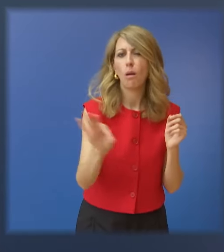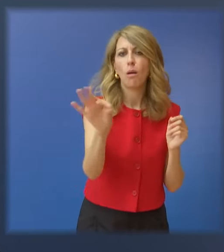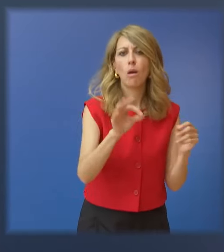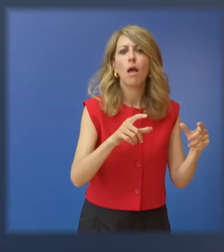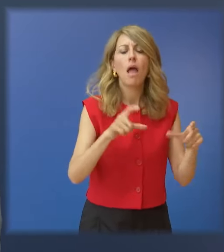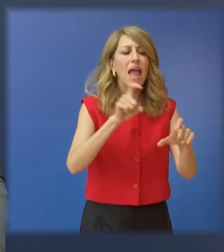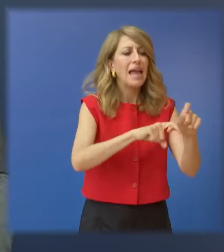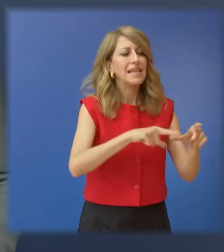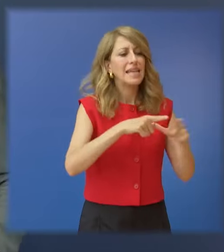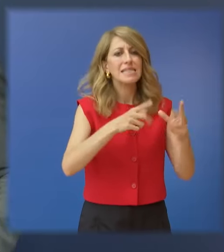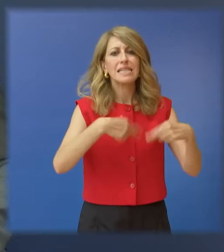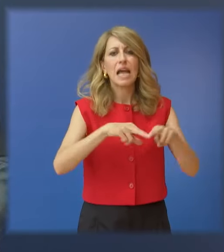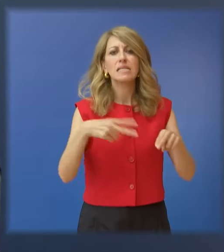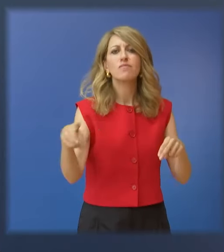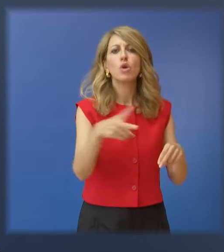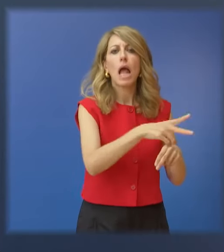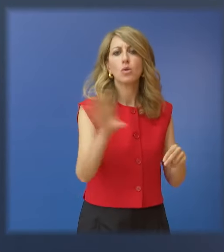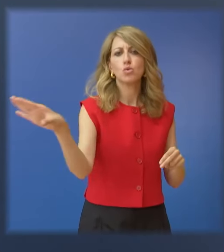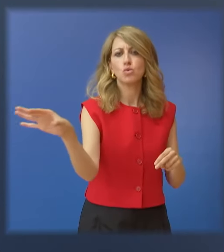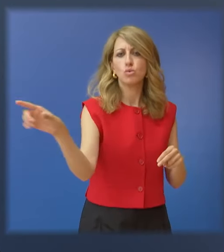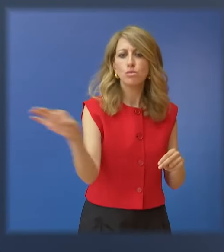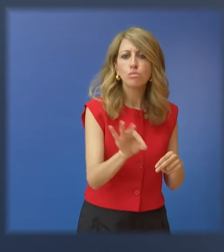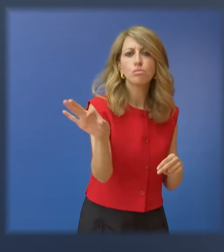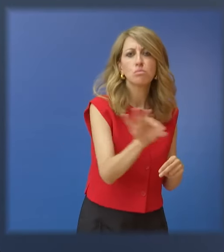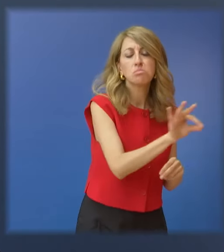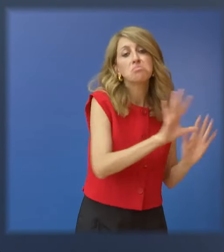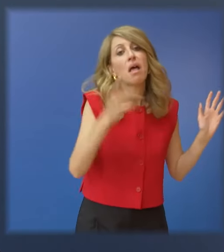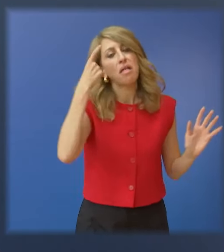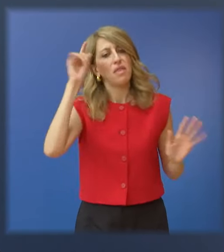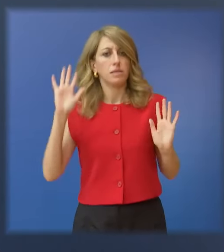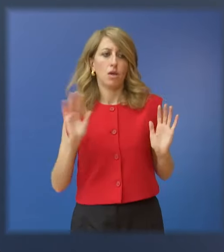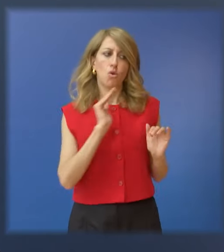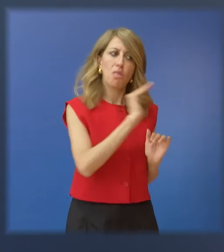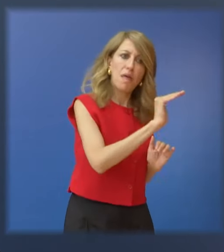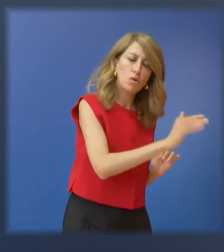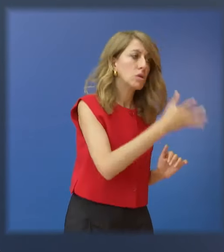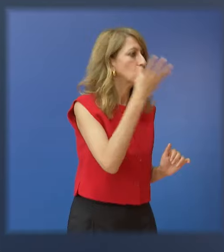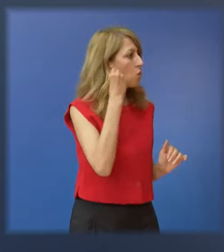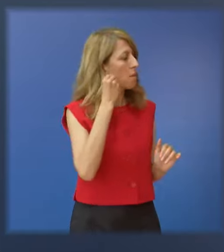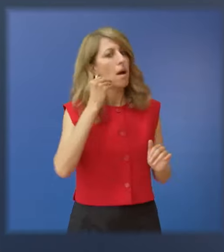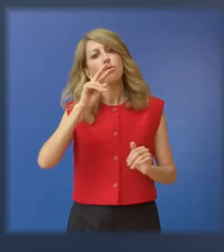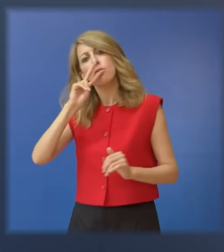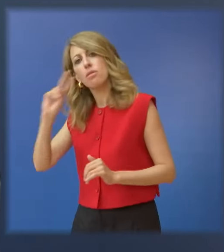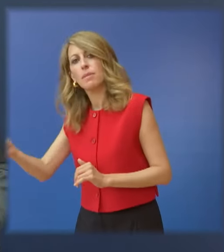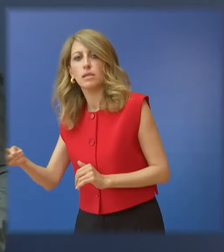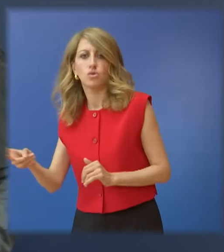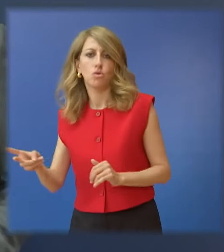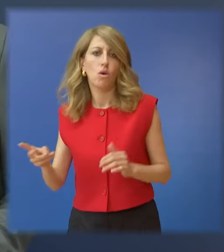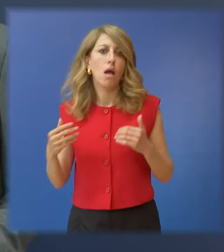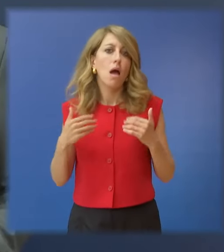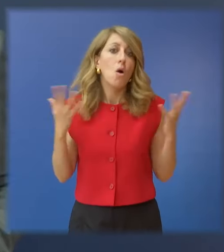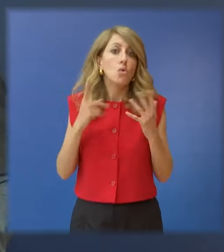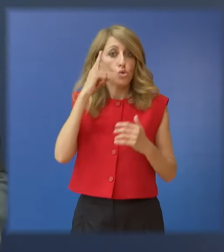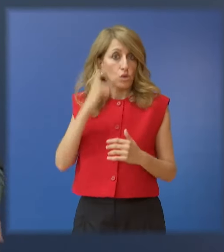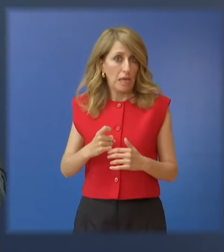θα θα απαντήσω αυτό το οποίο μπορώ να σας πω είναι ότι εξ όσον ορίζω δεν απαγορεύεται δεν είναι κάτι παράνομο